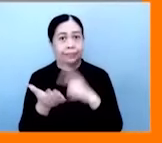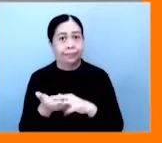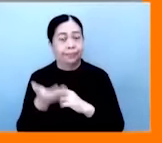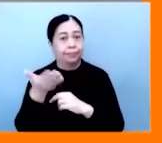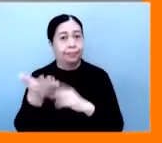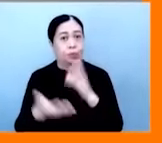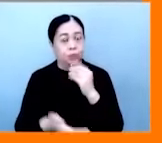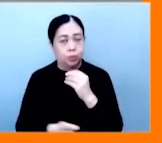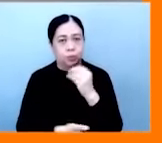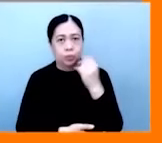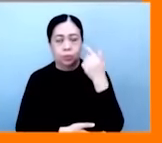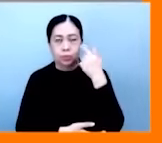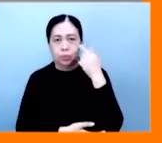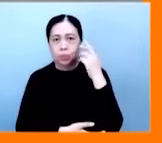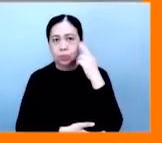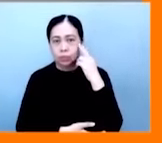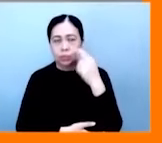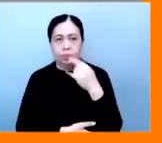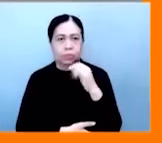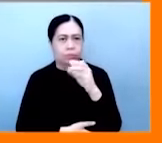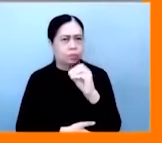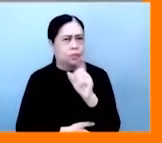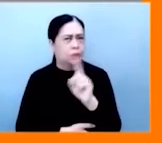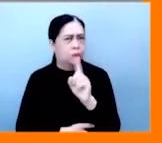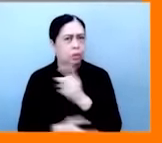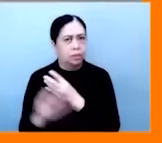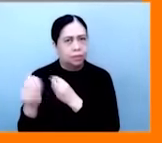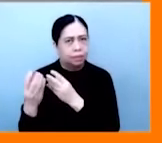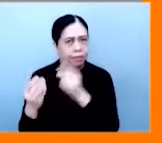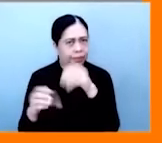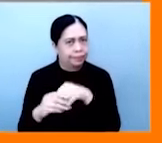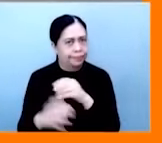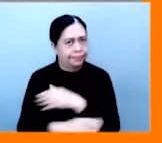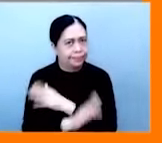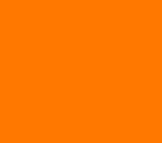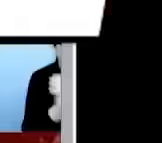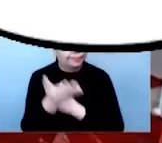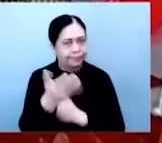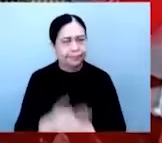si Gio Robles. Gio, ano na bang latest dyan?